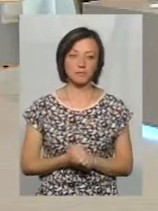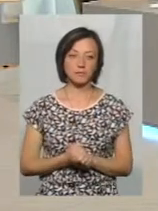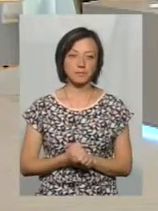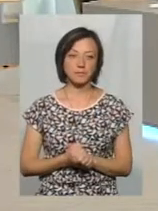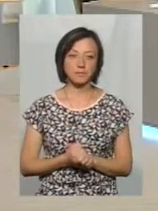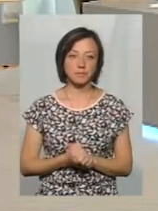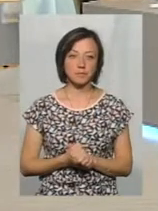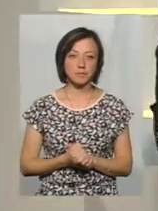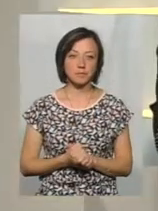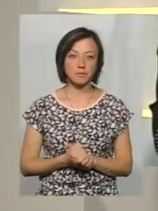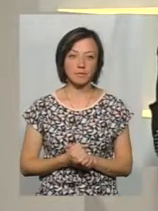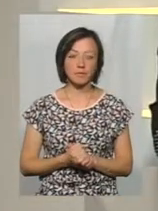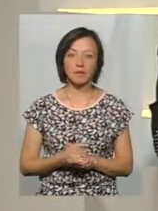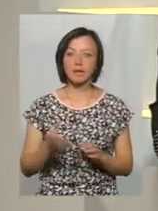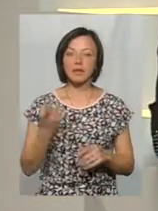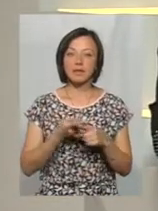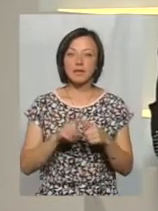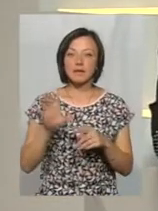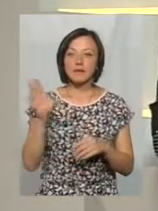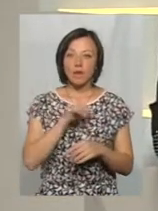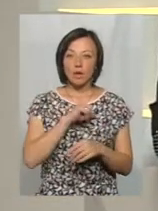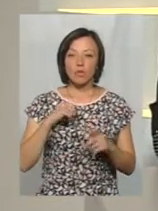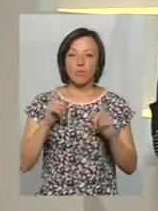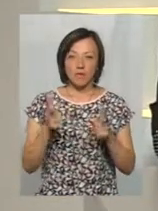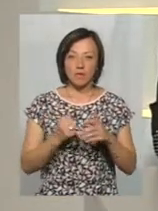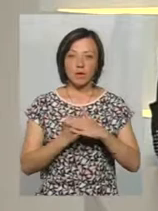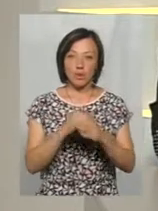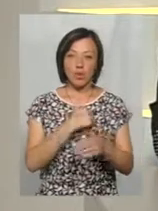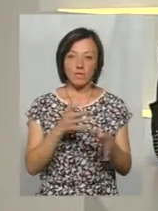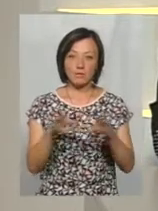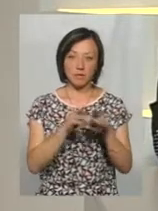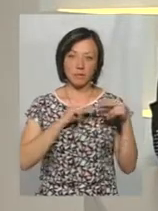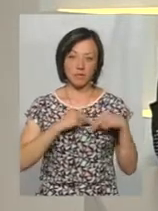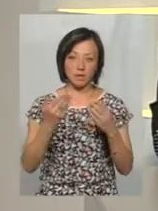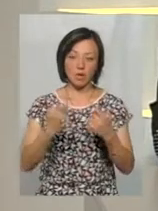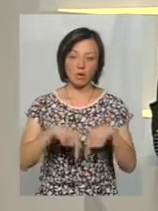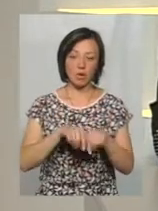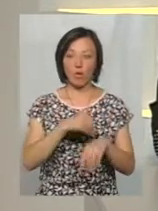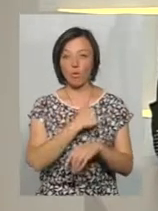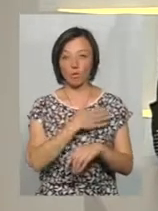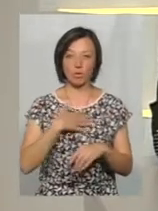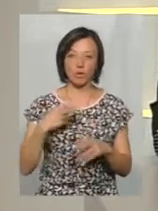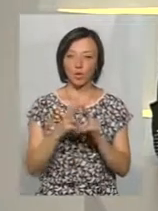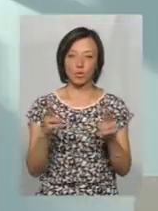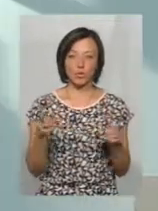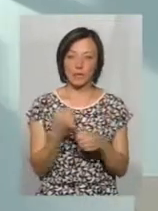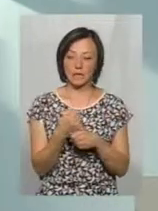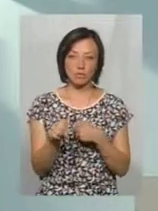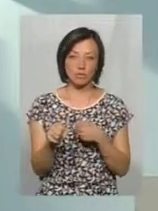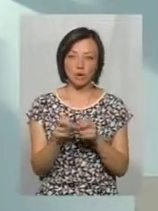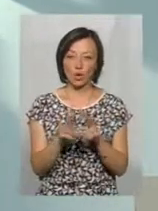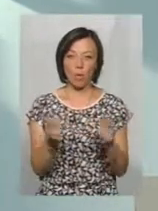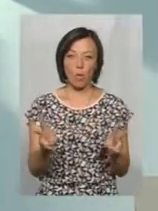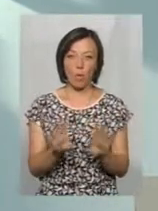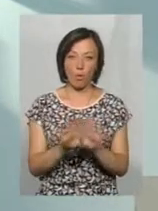Можна сказати, що це все на добровільних засадах відбувається. Так? Ви хочете співпрацювати з цією організацією, хочете, ніхто не змушує